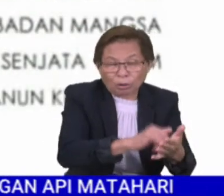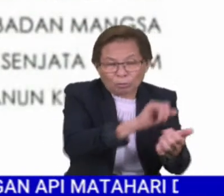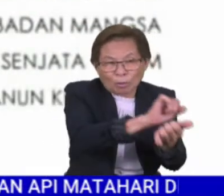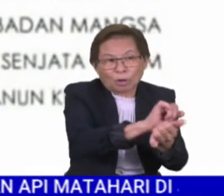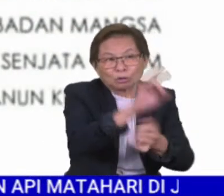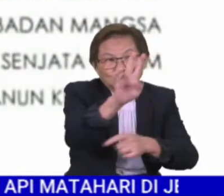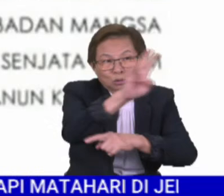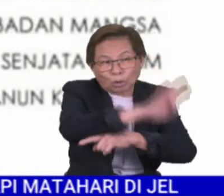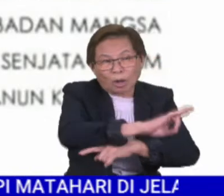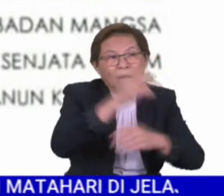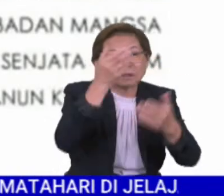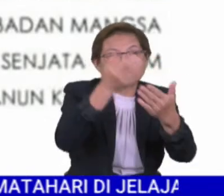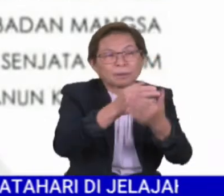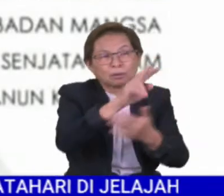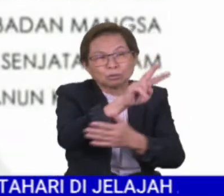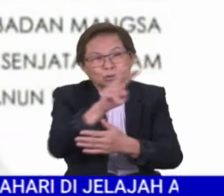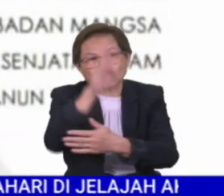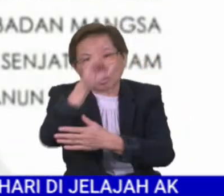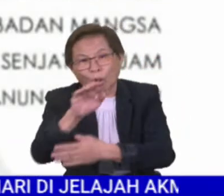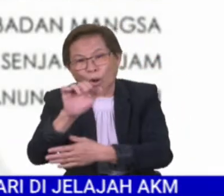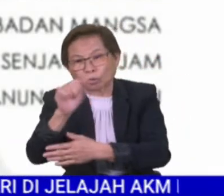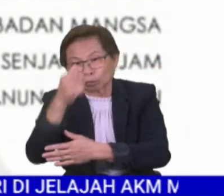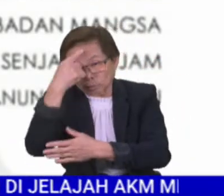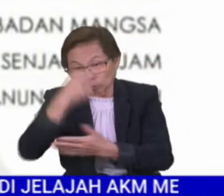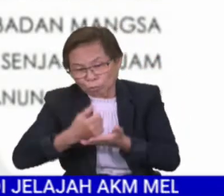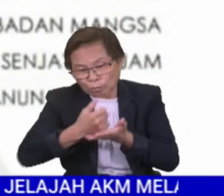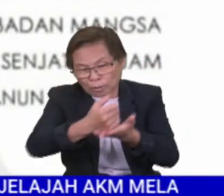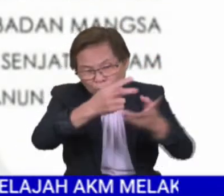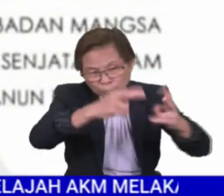Oktober bagi yang membantu siasatan